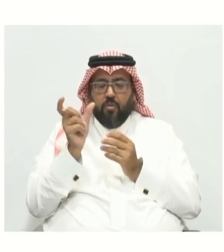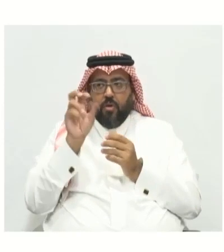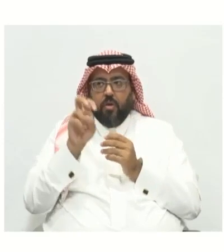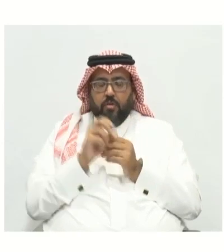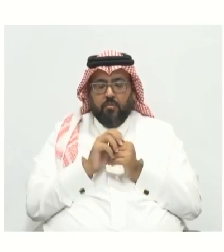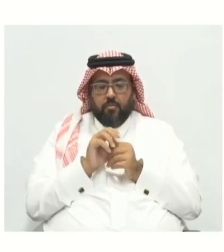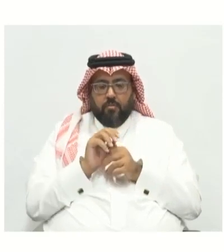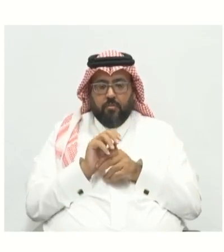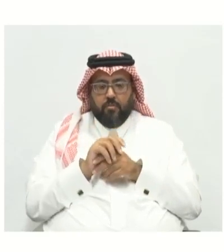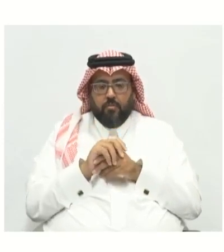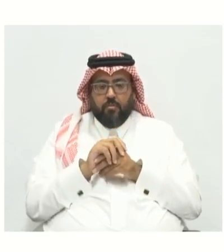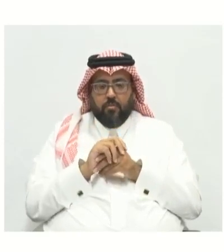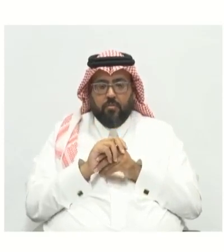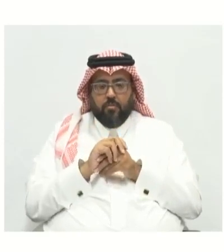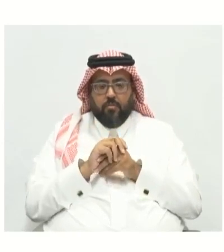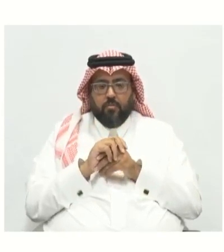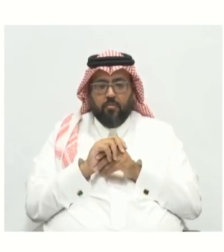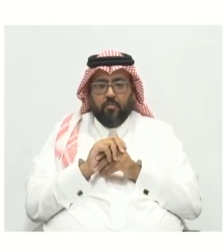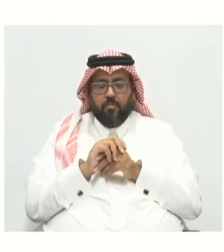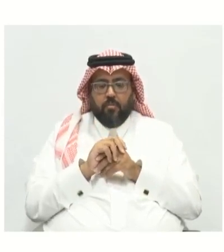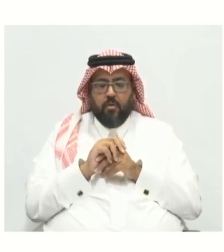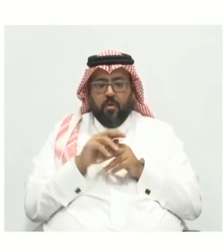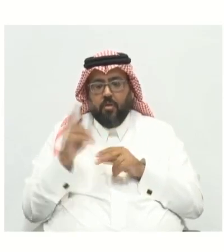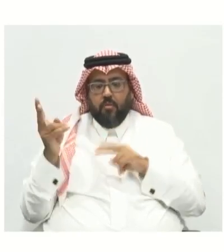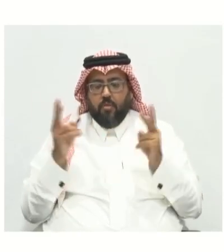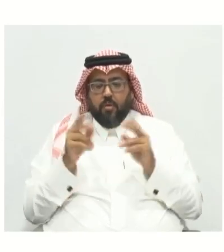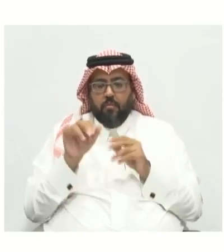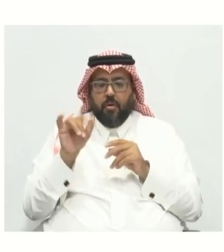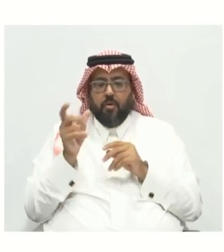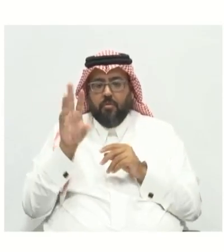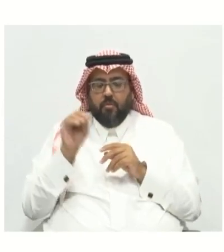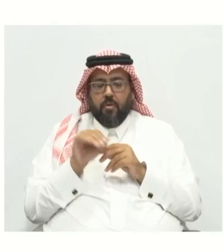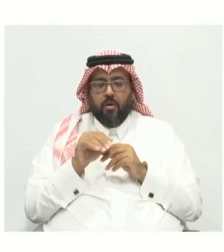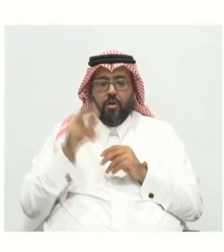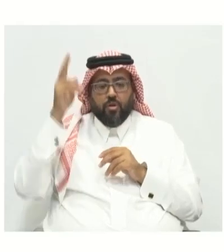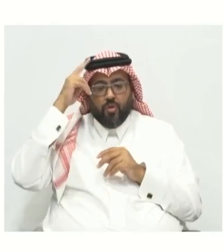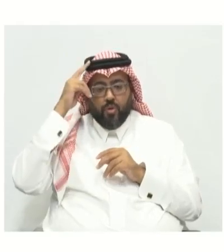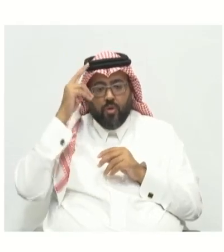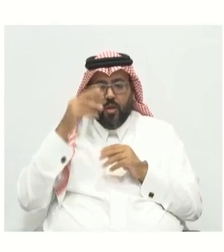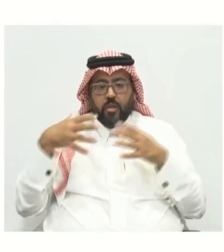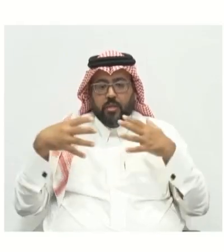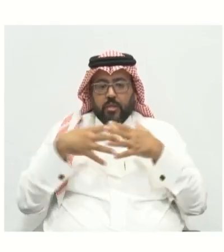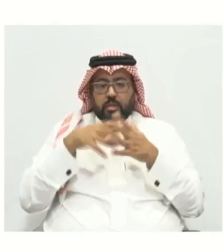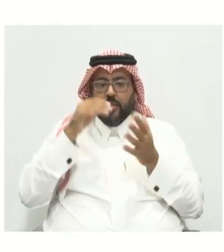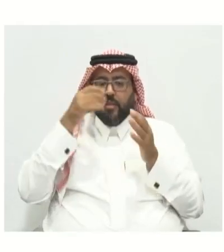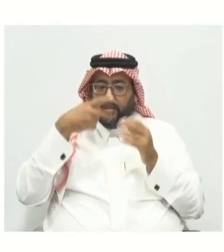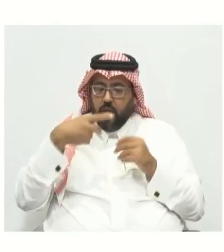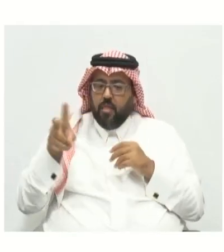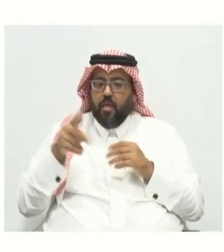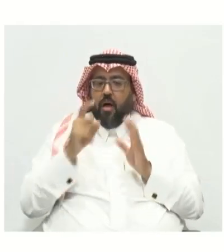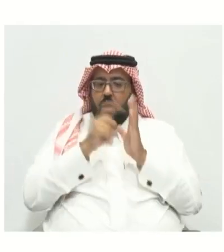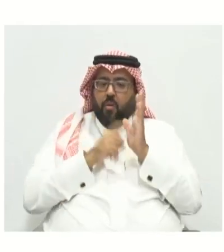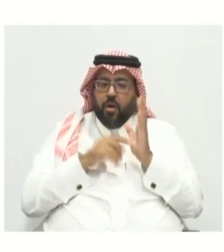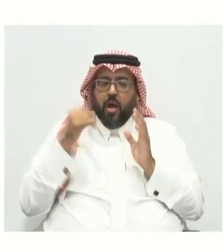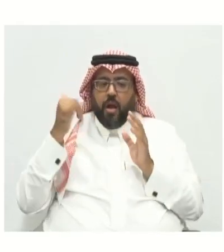انحاء العالم كذلك مما جاء التفريق بينهما ان المملكه العربيه السعوديه صادقت على الكثير من القوانين